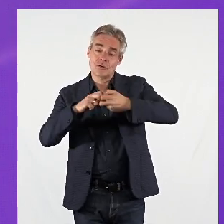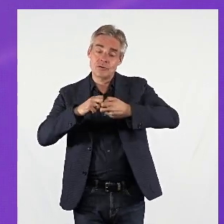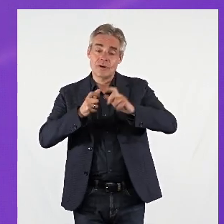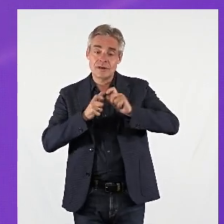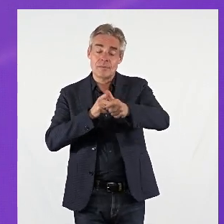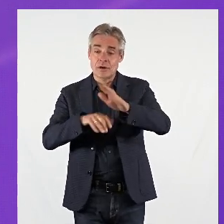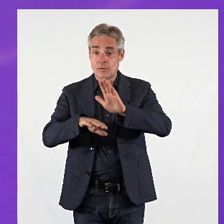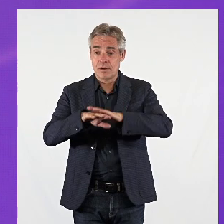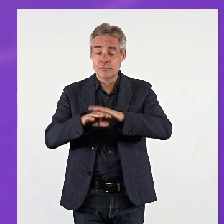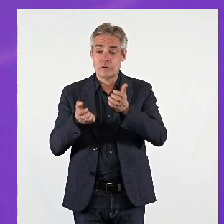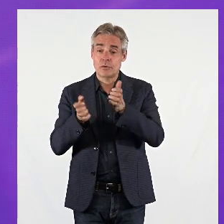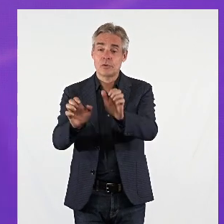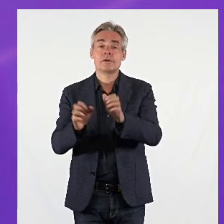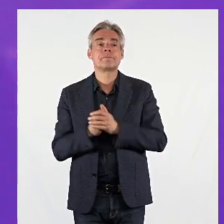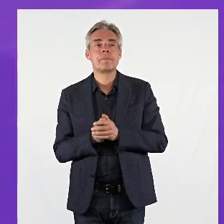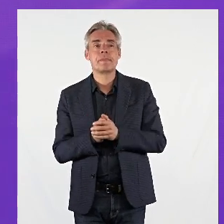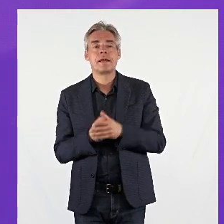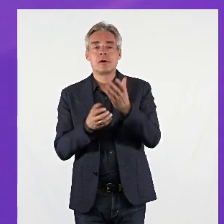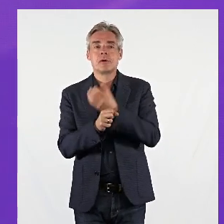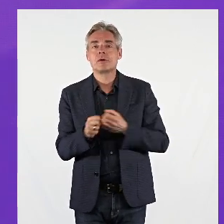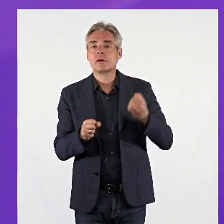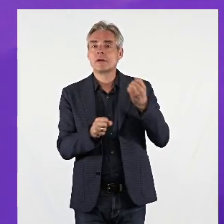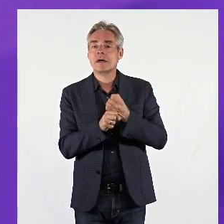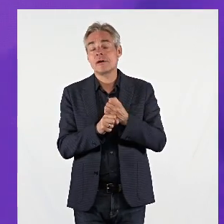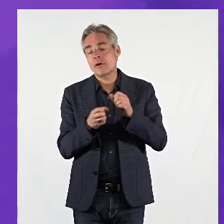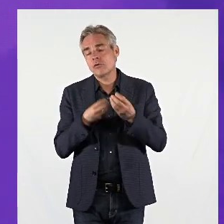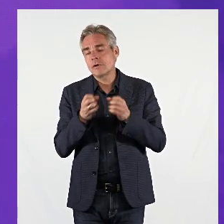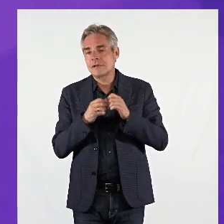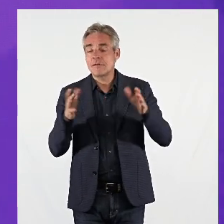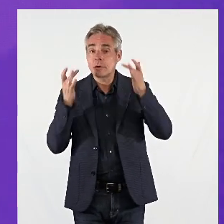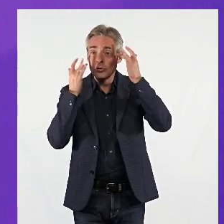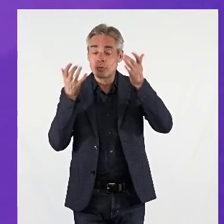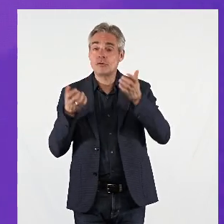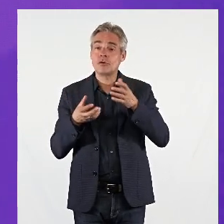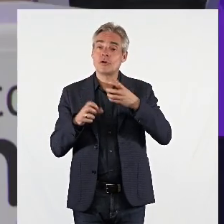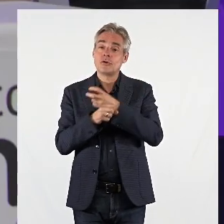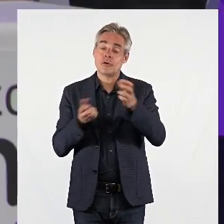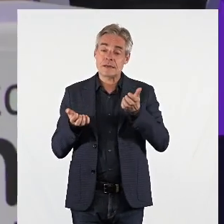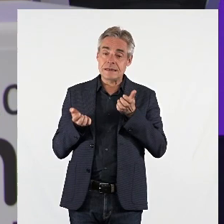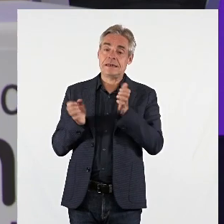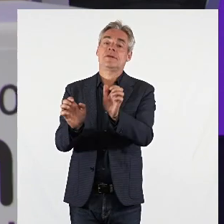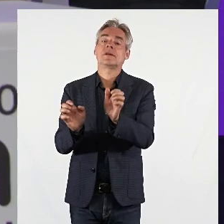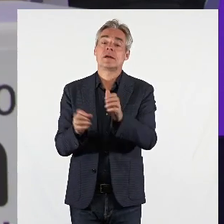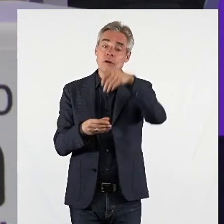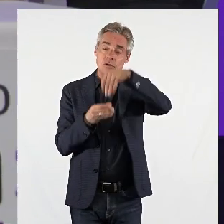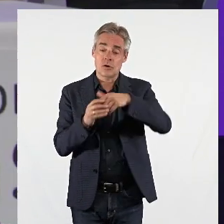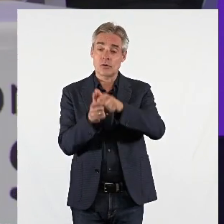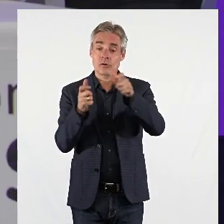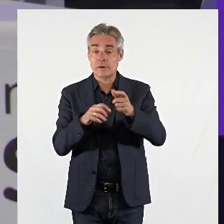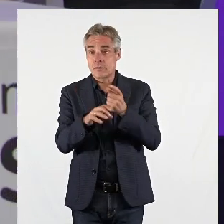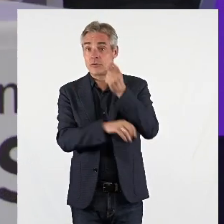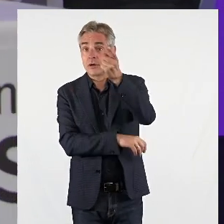prévention, d'établir, de développer une culture de prévention au sein de l'entreprise, qui soit durable, qui soit pérenne.